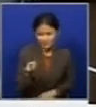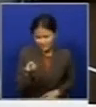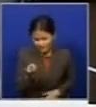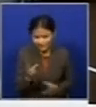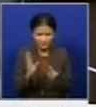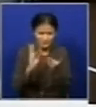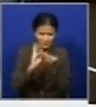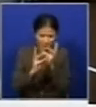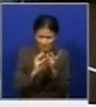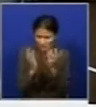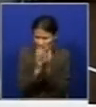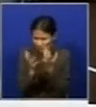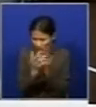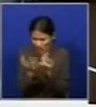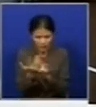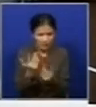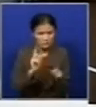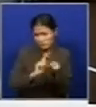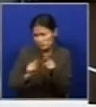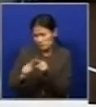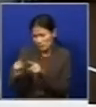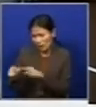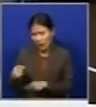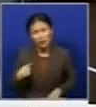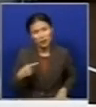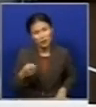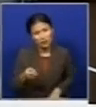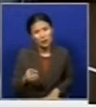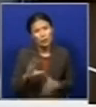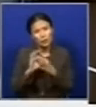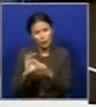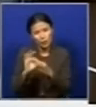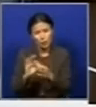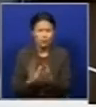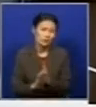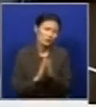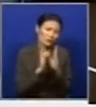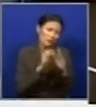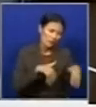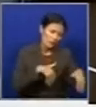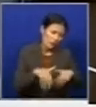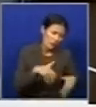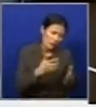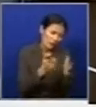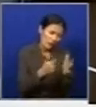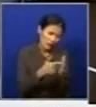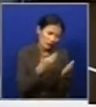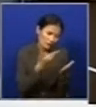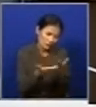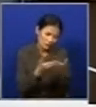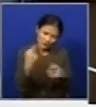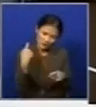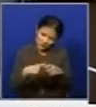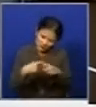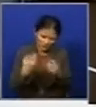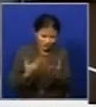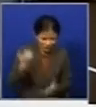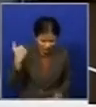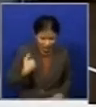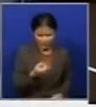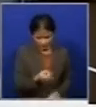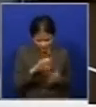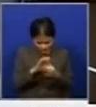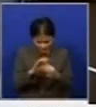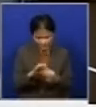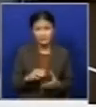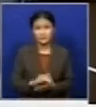งยาของพี่น้องประชาชนในอนาคตกราบเรียนท่านประธานข้อตกลงแบบครอบ